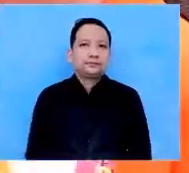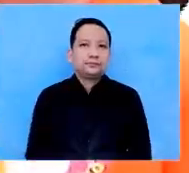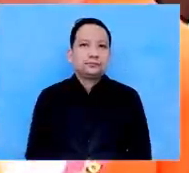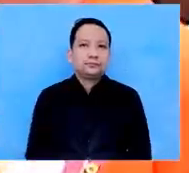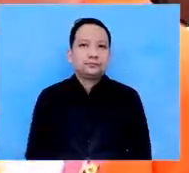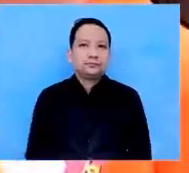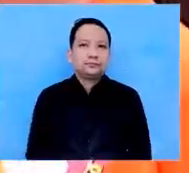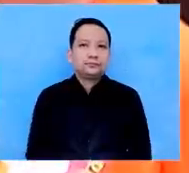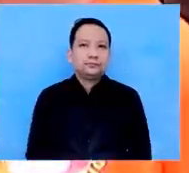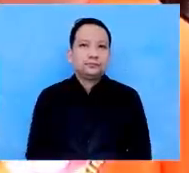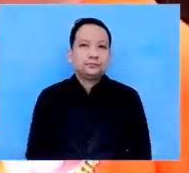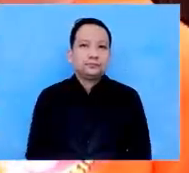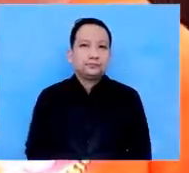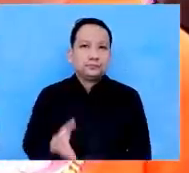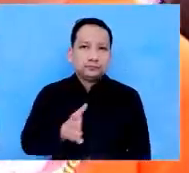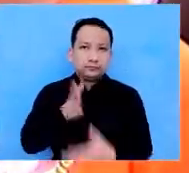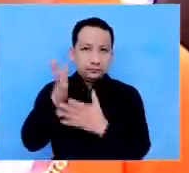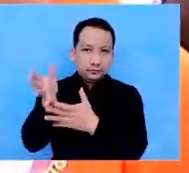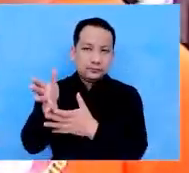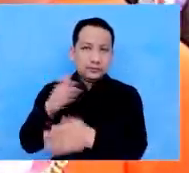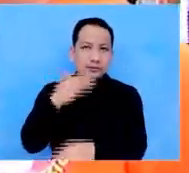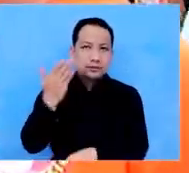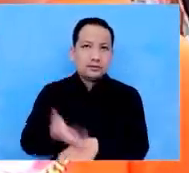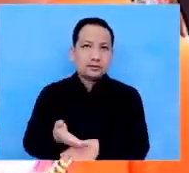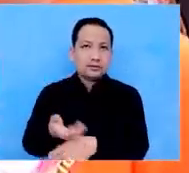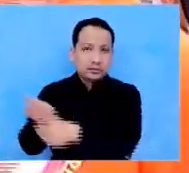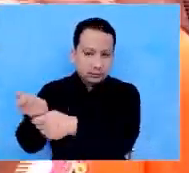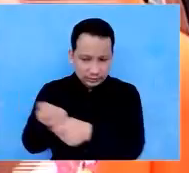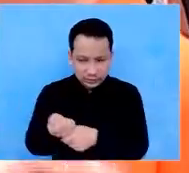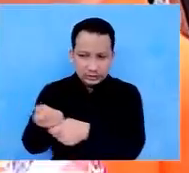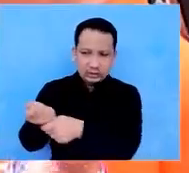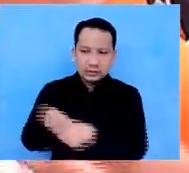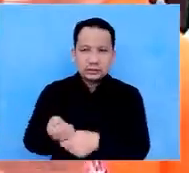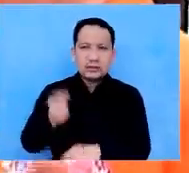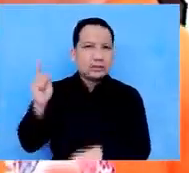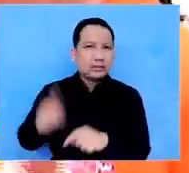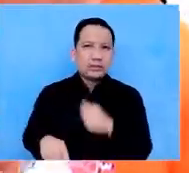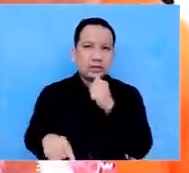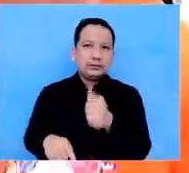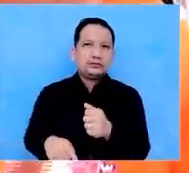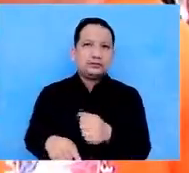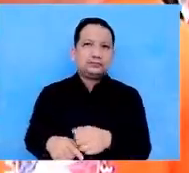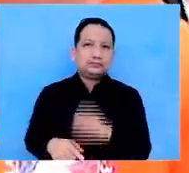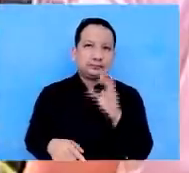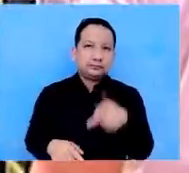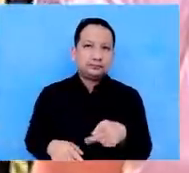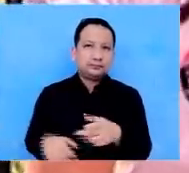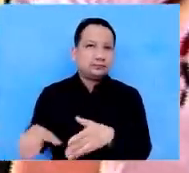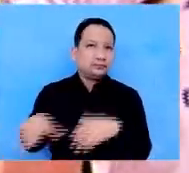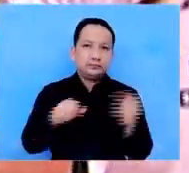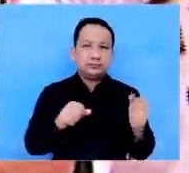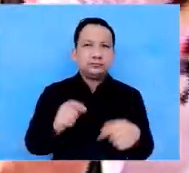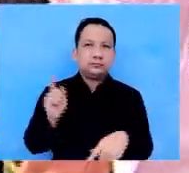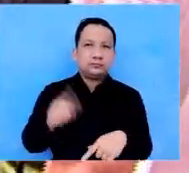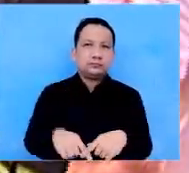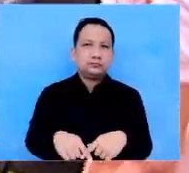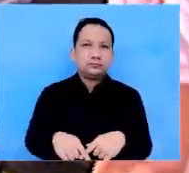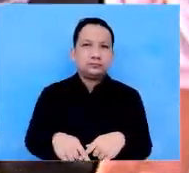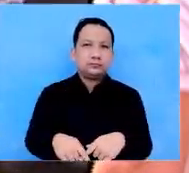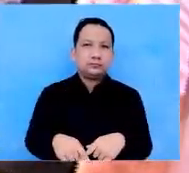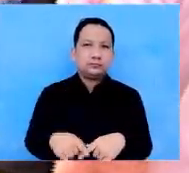ron, nandun pa rin yung anak ko. Inihila ko na talaga siya, ayaw, hawak niya palang rin yung cellphone niya, ayaw niya umalis. Madadamay po